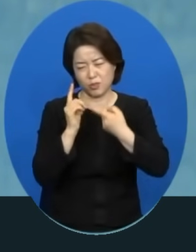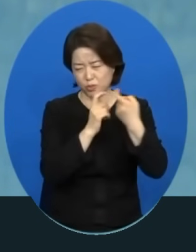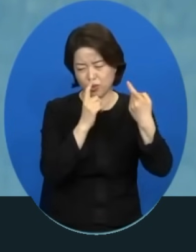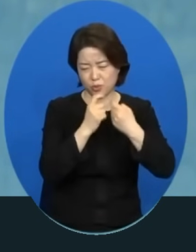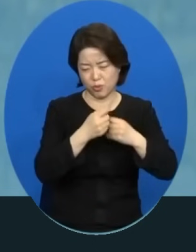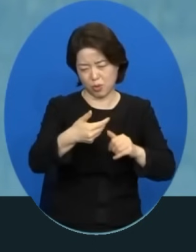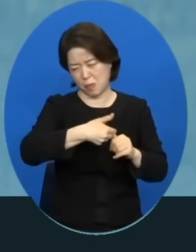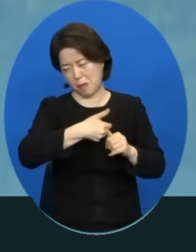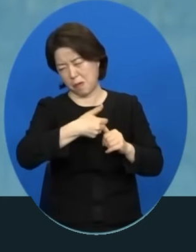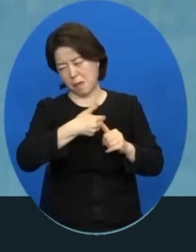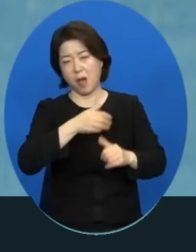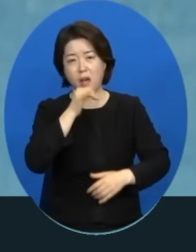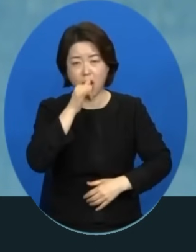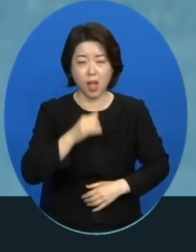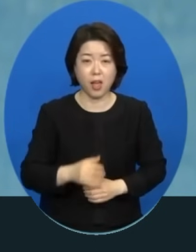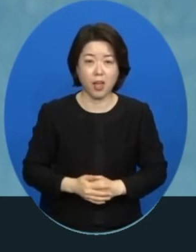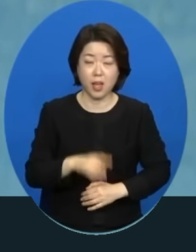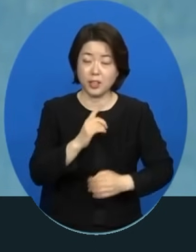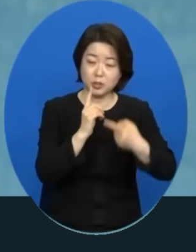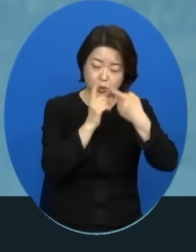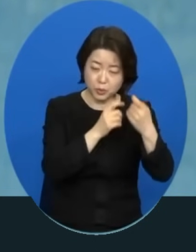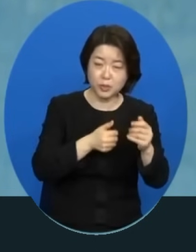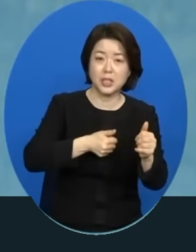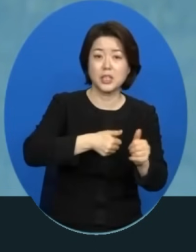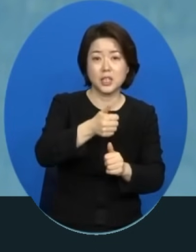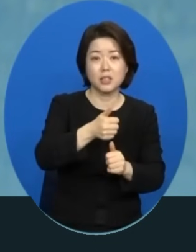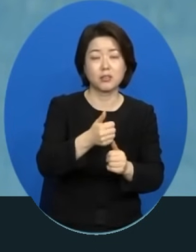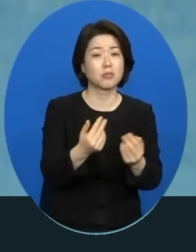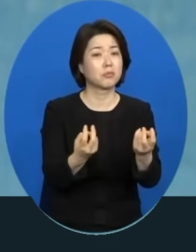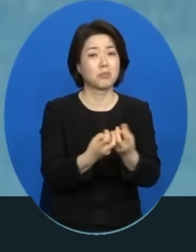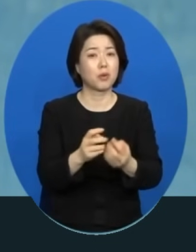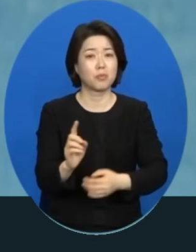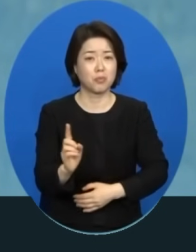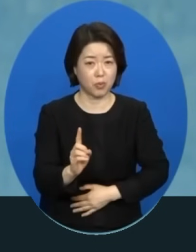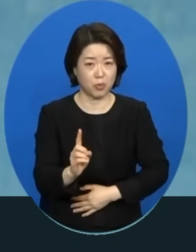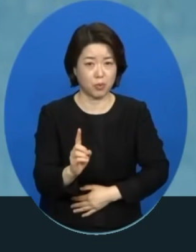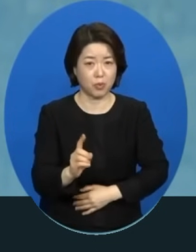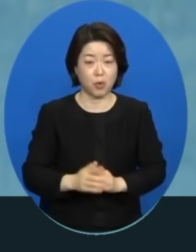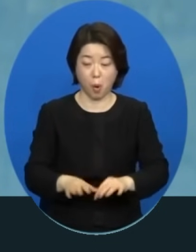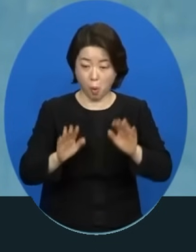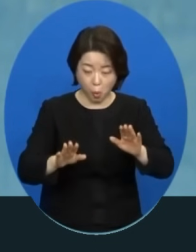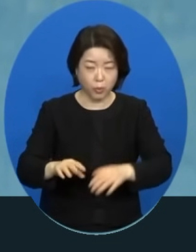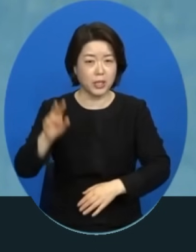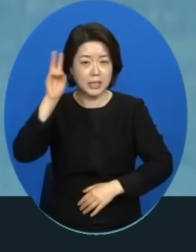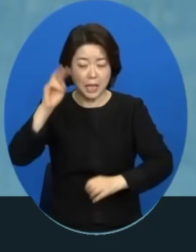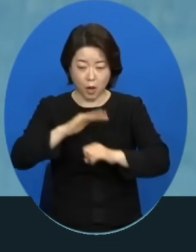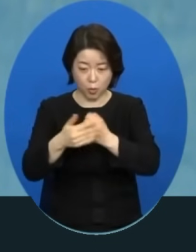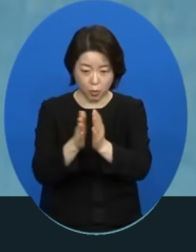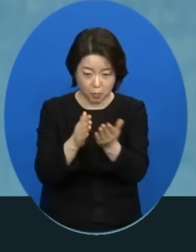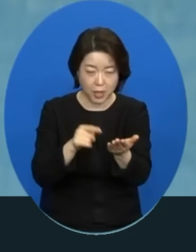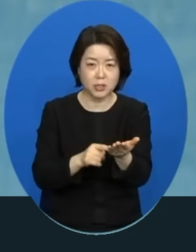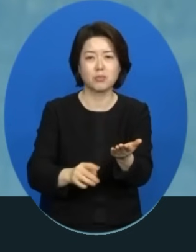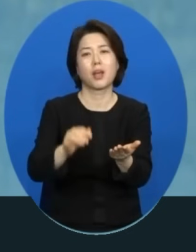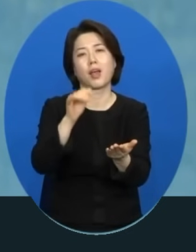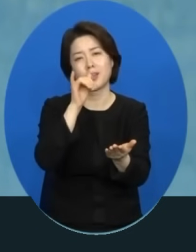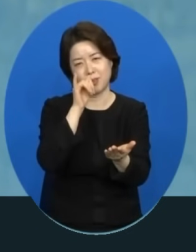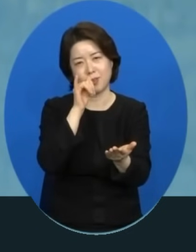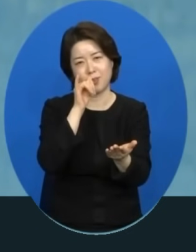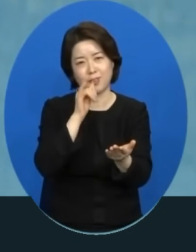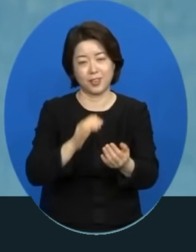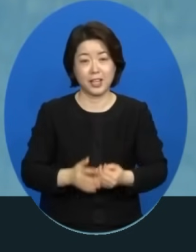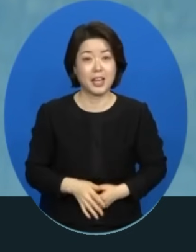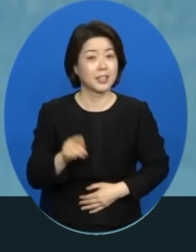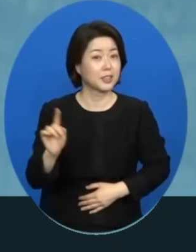있단 말이에요. 그 유혹을 이겨낼 수 있는 길이 있는가? 오늘 야고보서 말씀에는 있다라고 말씀을 하는 겁니다.